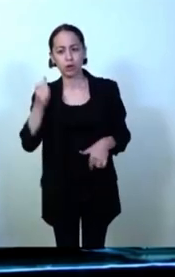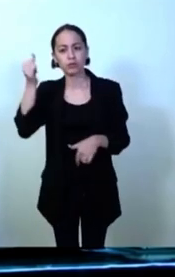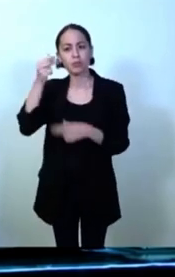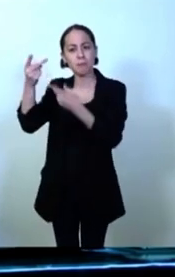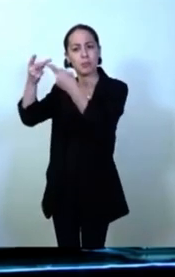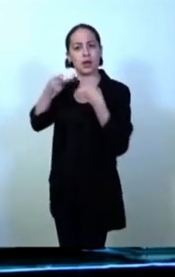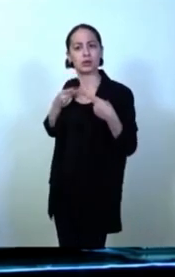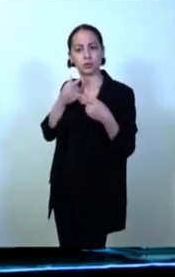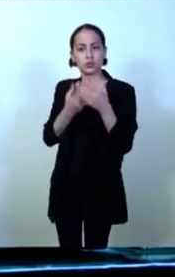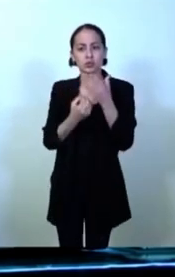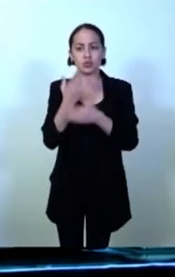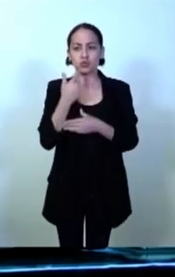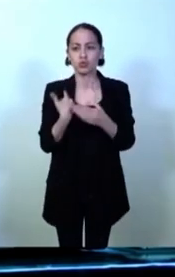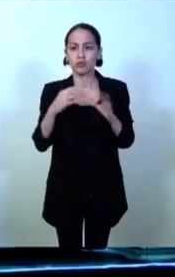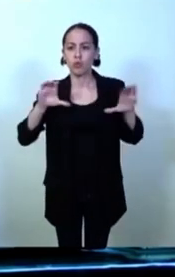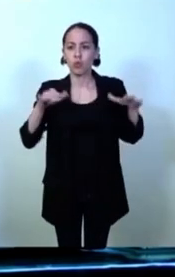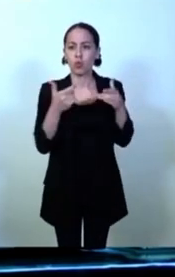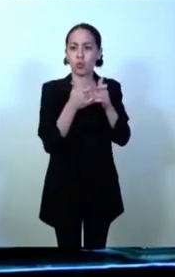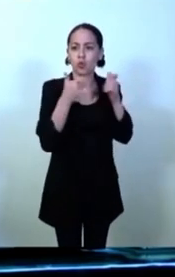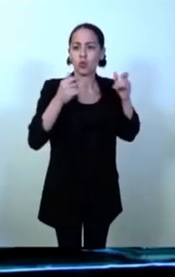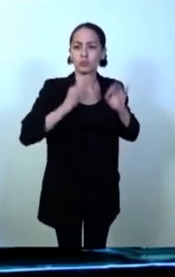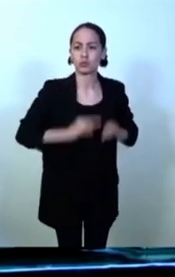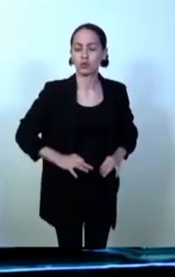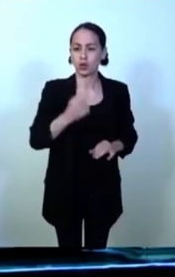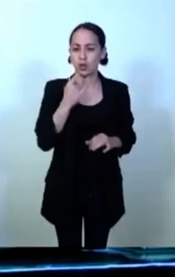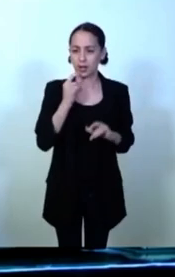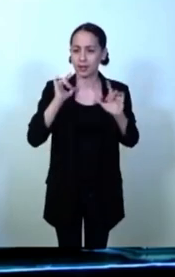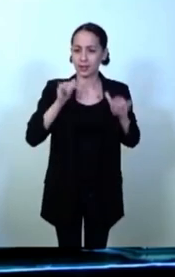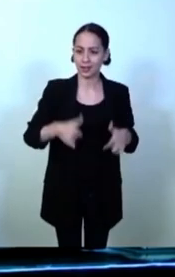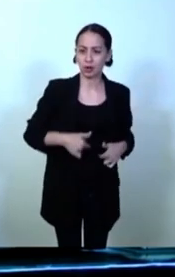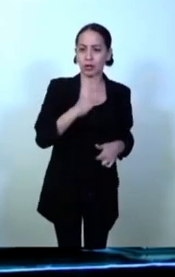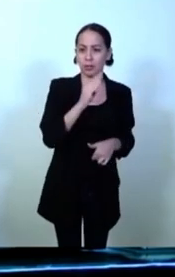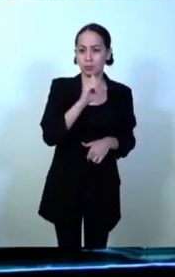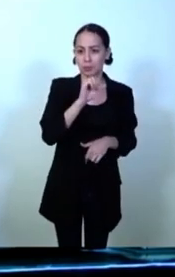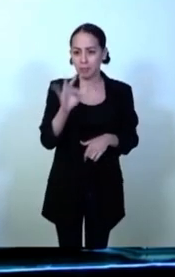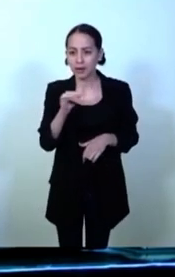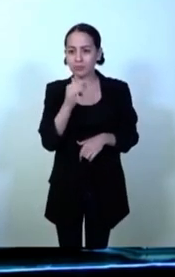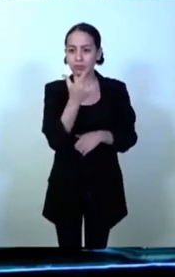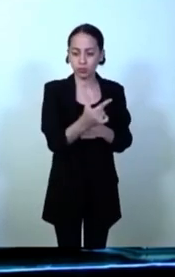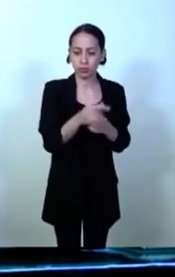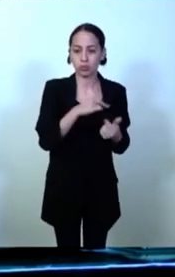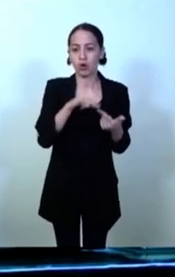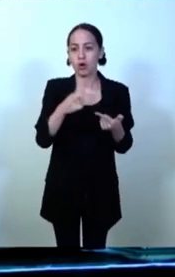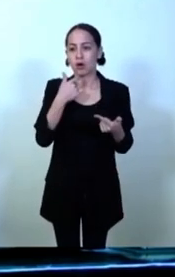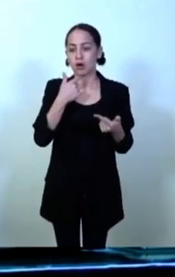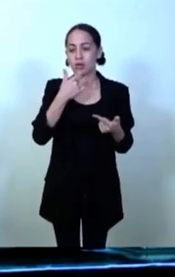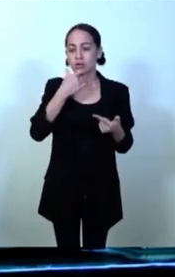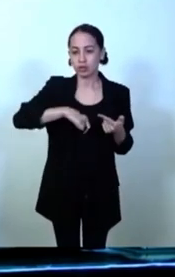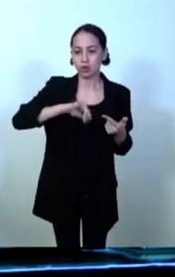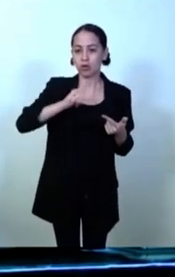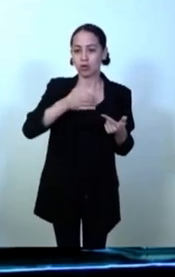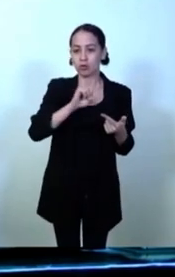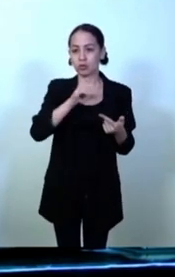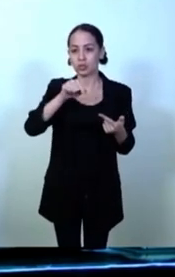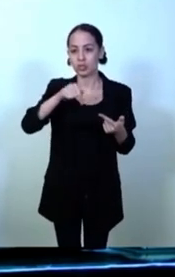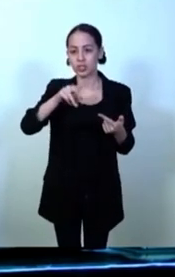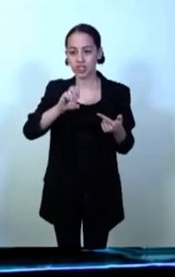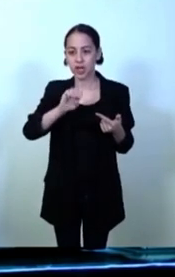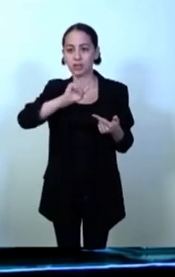de nouveaux groupes scolaires. École Ginko 2, BAF 2, Jean-Jacques Sampé, Niel-Hortense. Ce sont déjà des